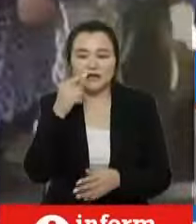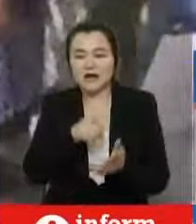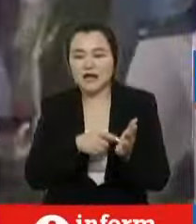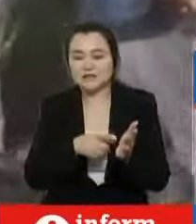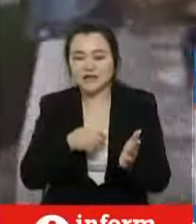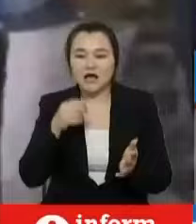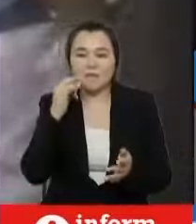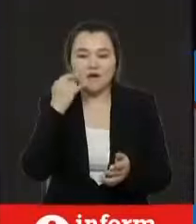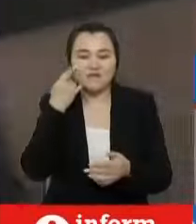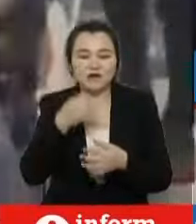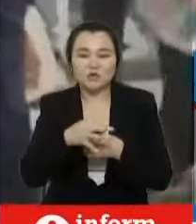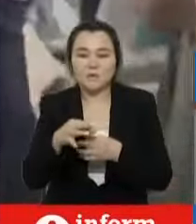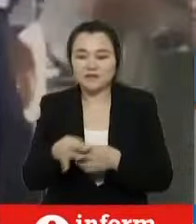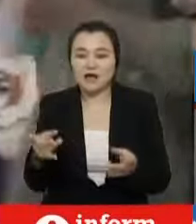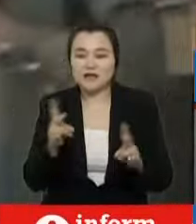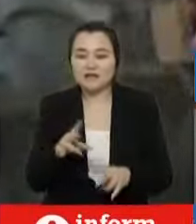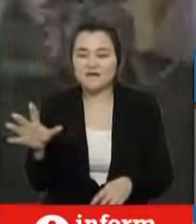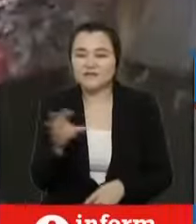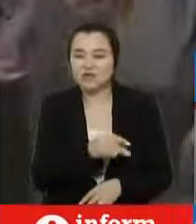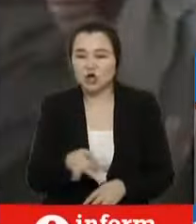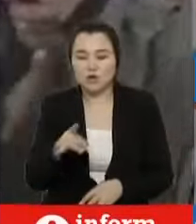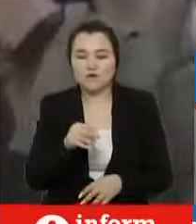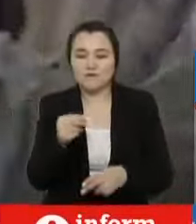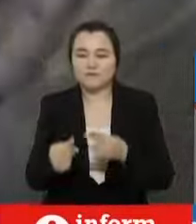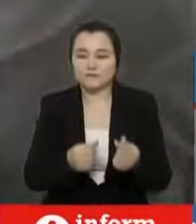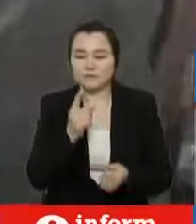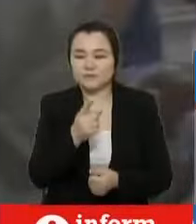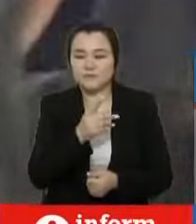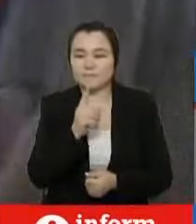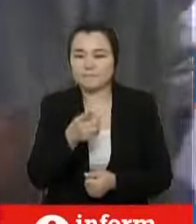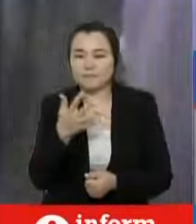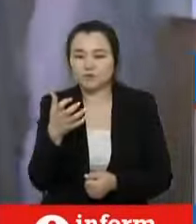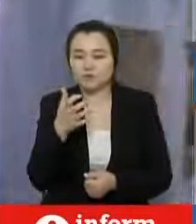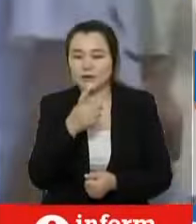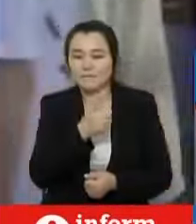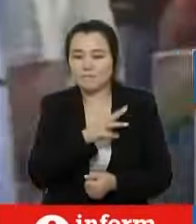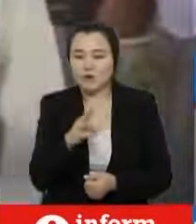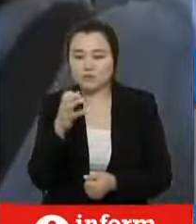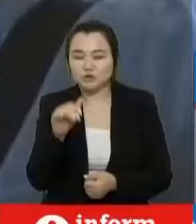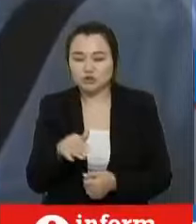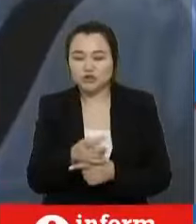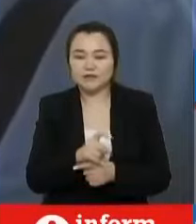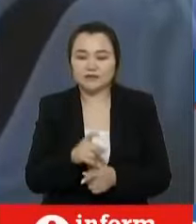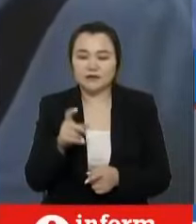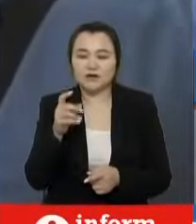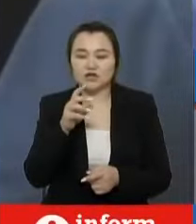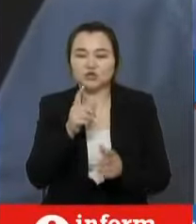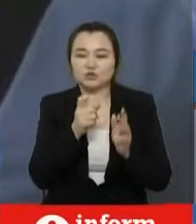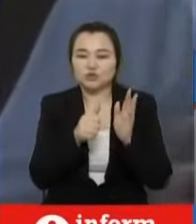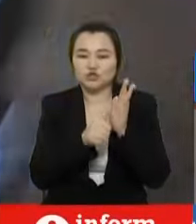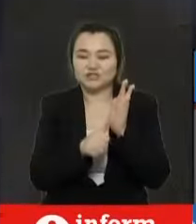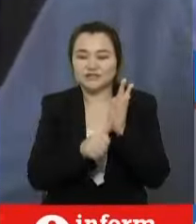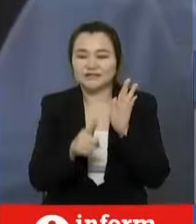и Павлодарской областей. Остальные же регионы выплатят по 1,5. В Казахстане в настоящее время проживает 167 фронтовиков. К